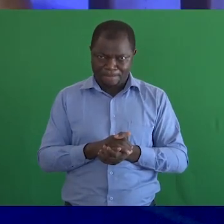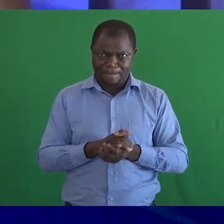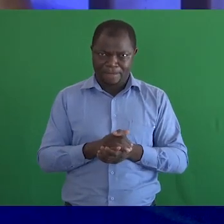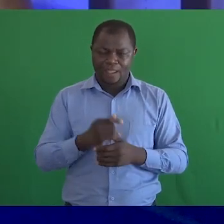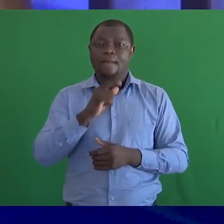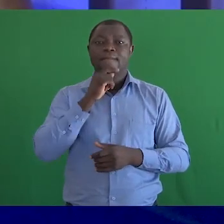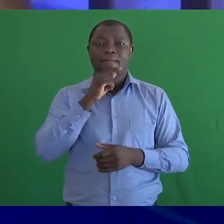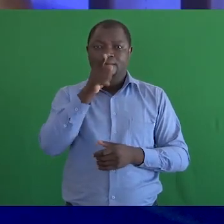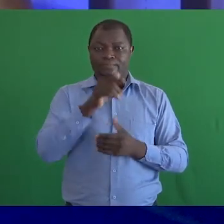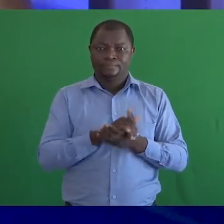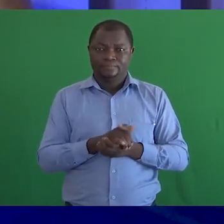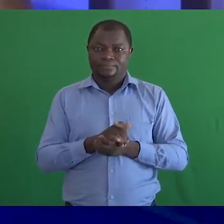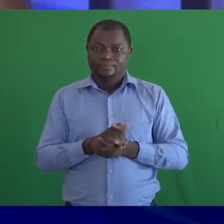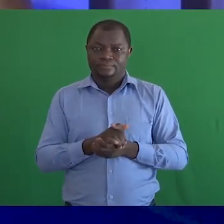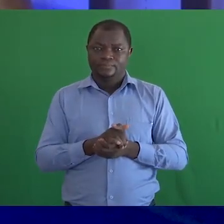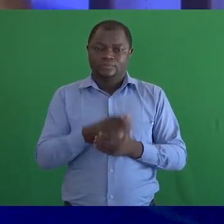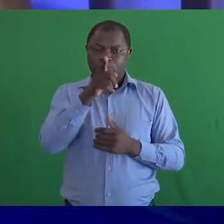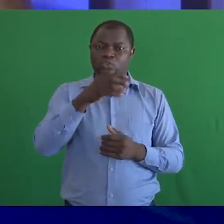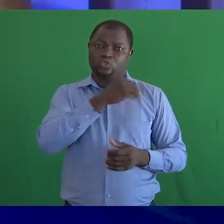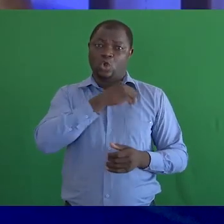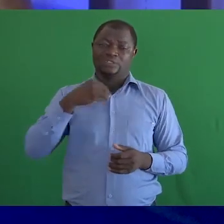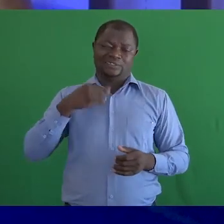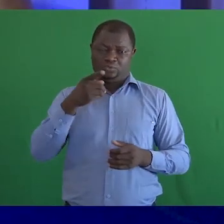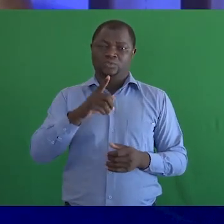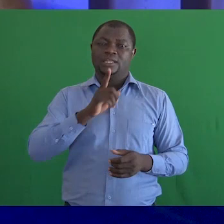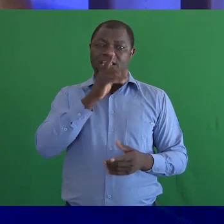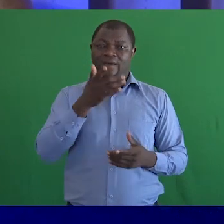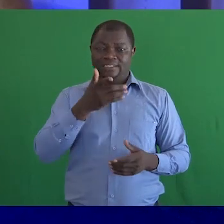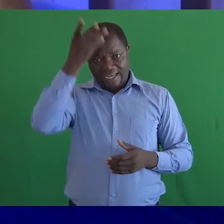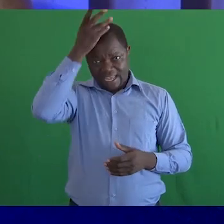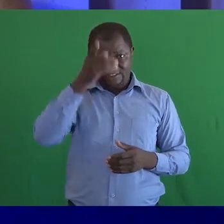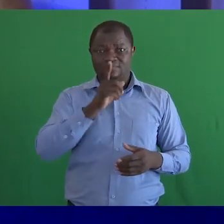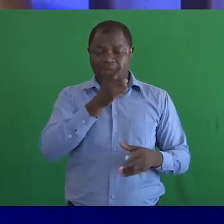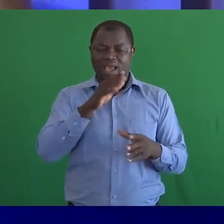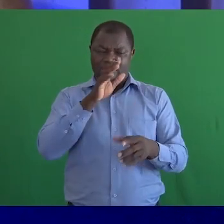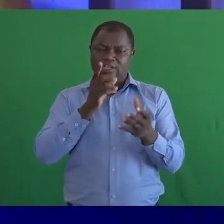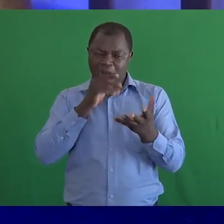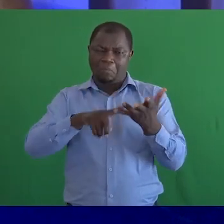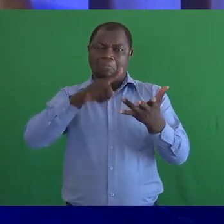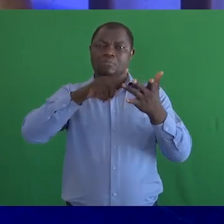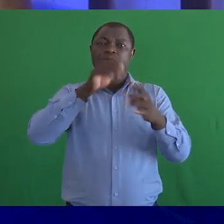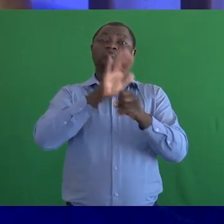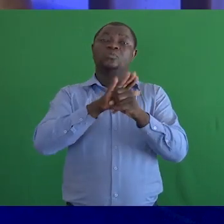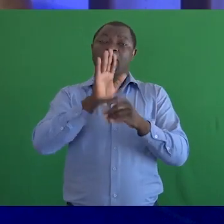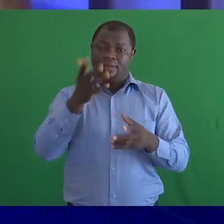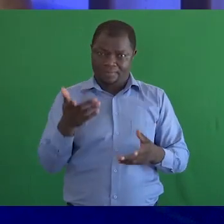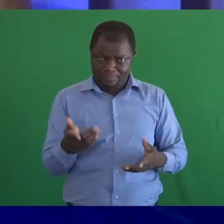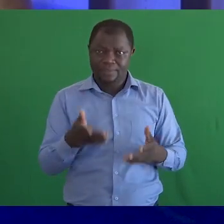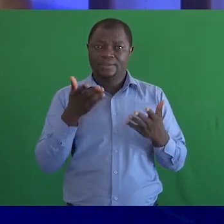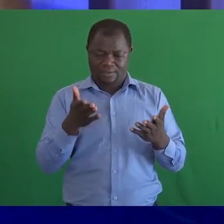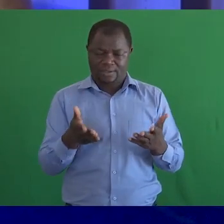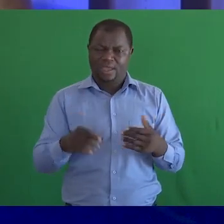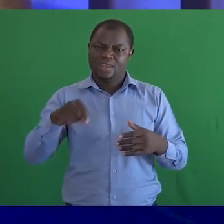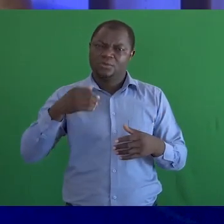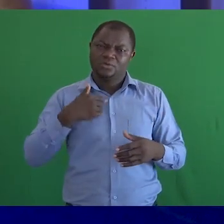tombeina pana baba hungwe mukoti wedu sister vabata bata zvakawanda kuti izvi zvinoti izvi vese nachiremba vabata izvi zvinoti izvi